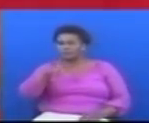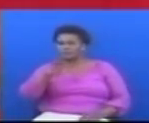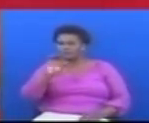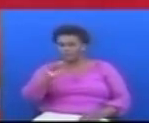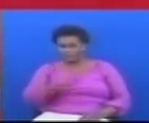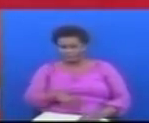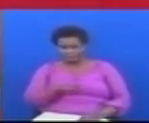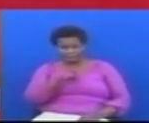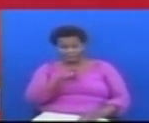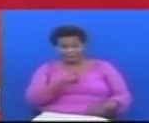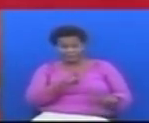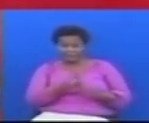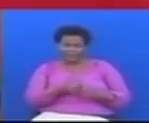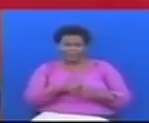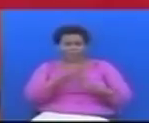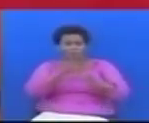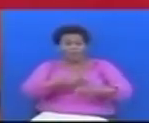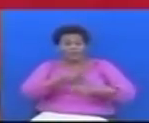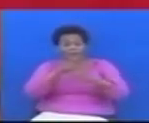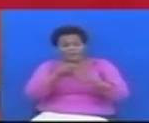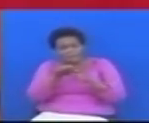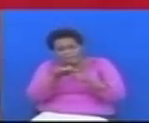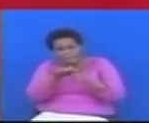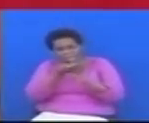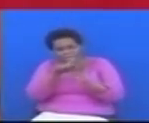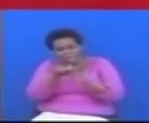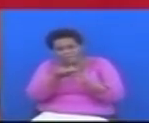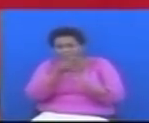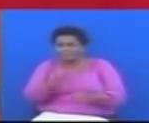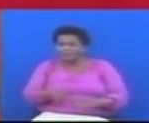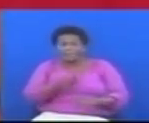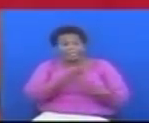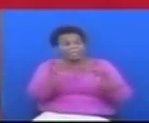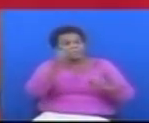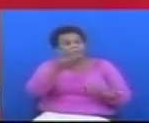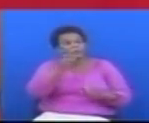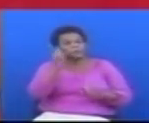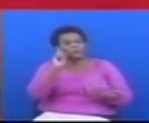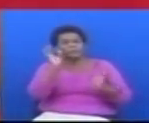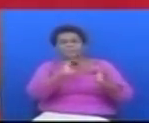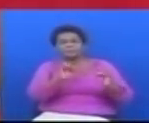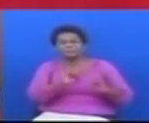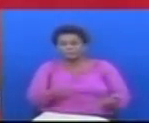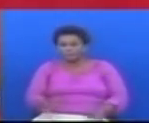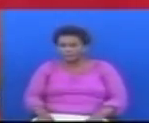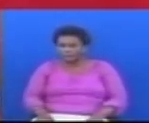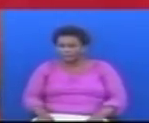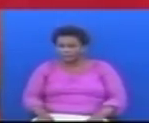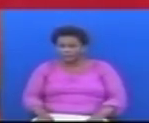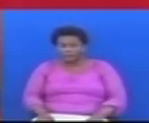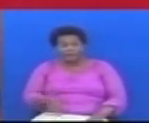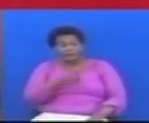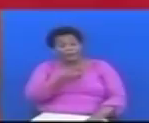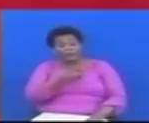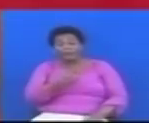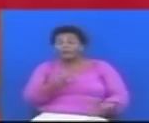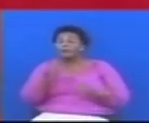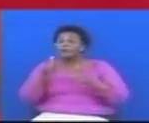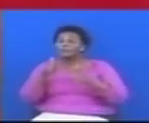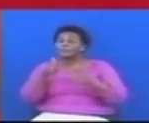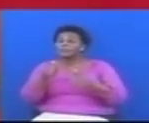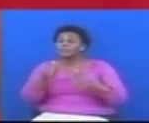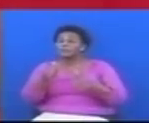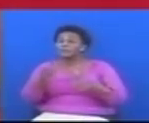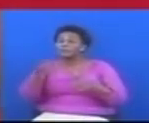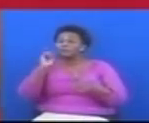cha vitunguu. Lakini kata hii haina umeme na inategemea umeme wake kutoka